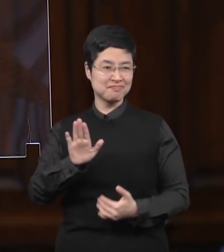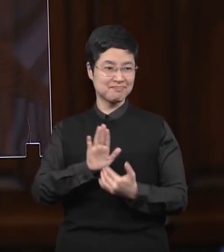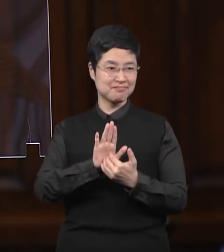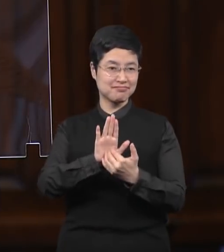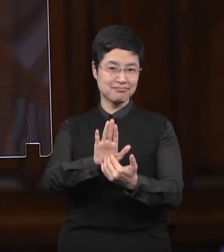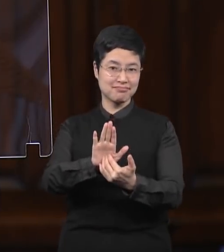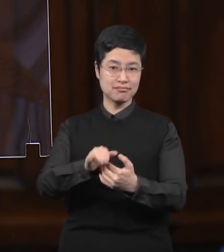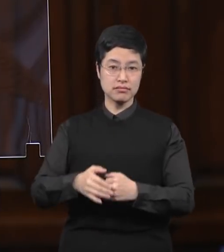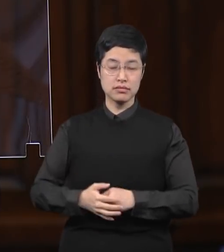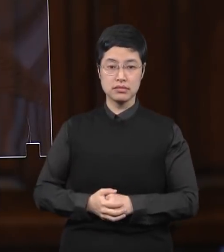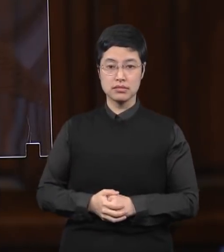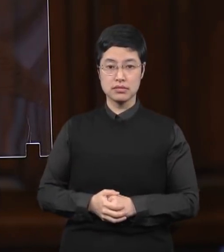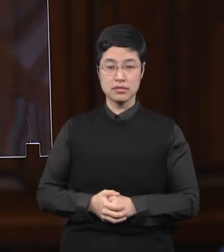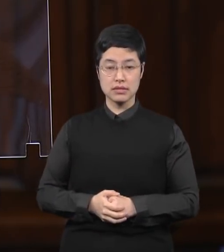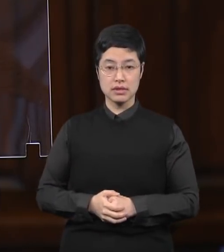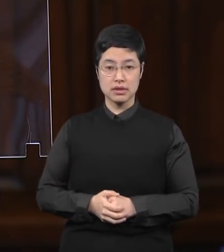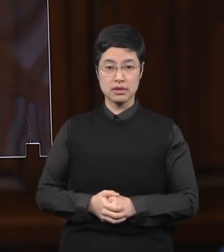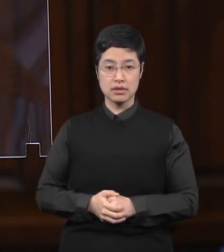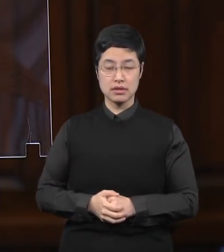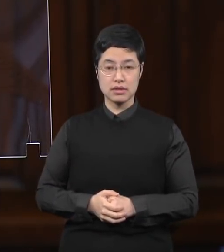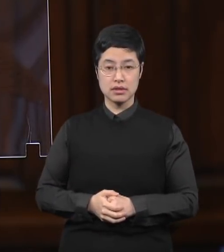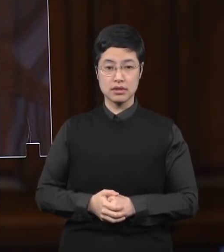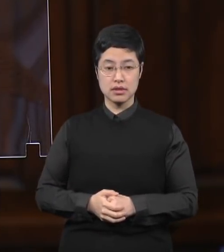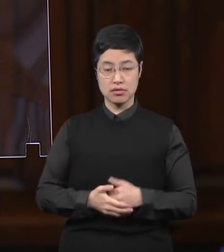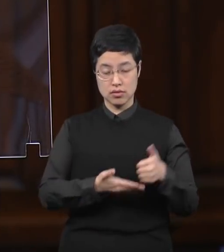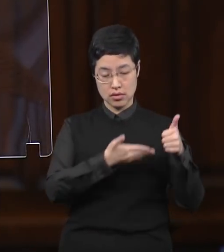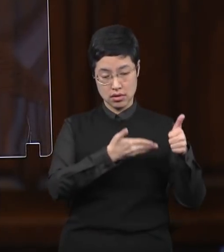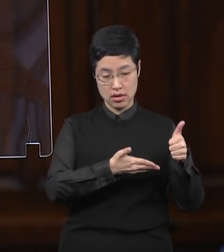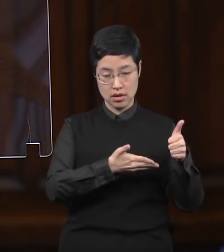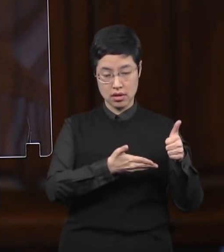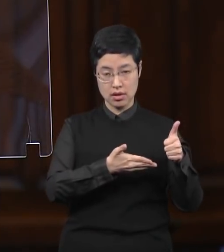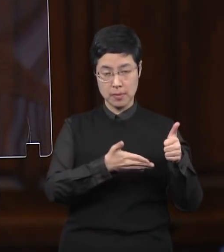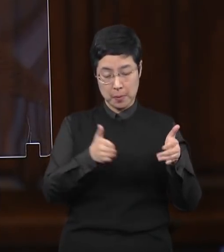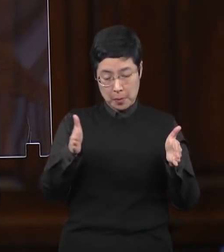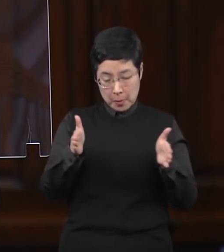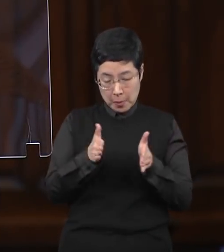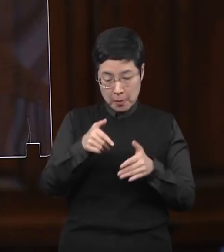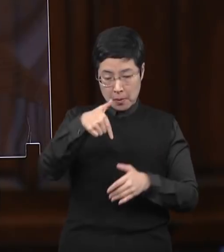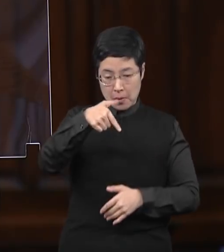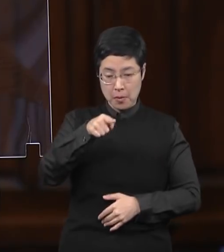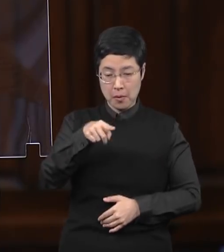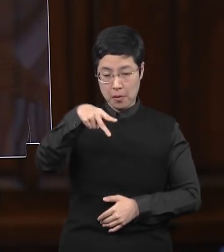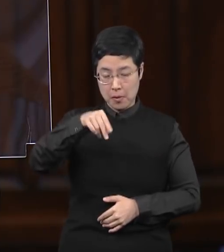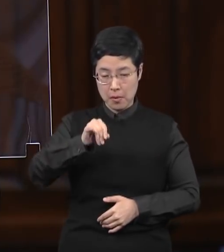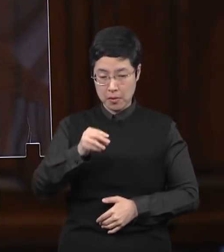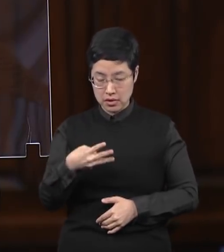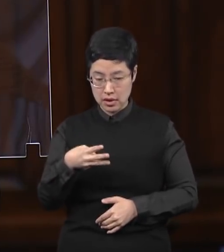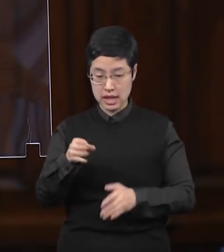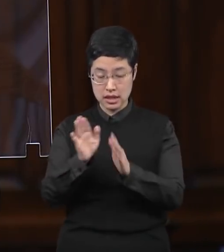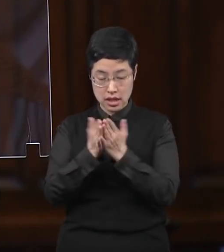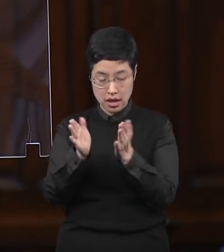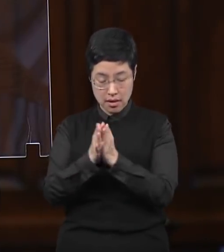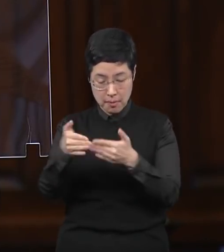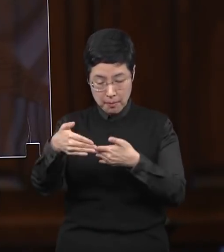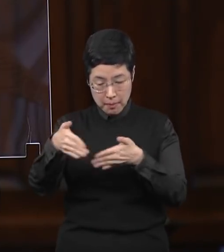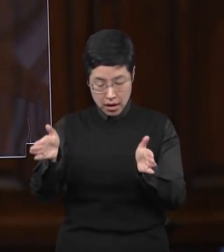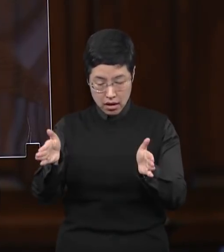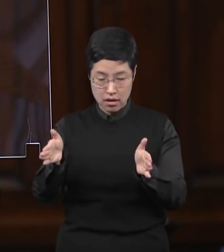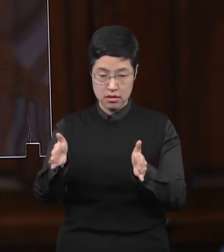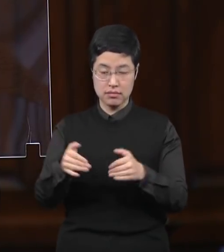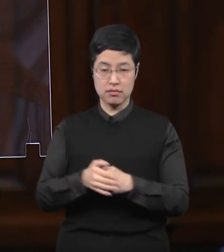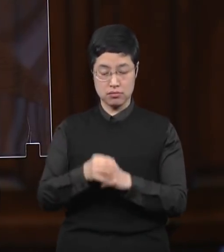마다하시고 작은 거실과 서재를 우주삼아 오가시며